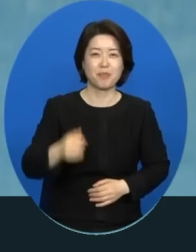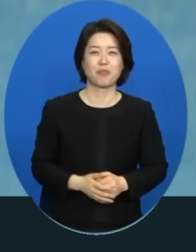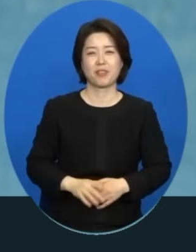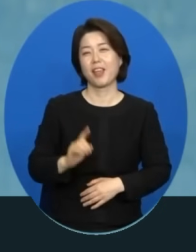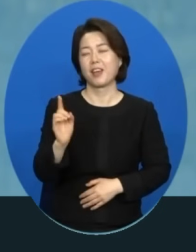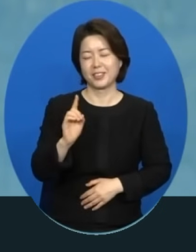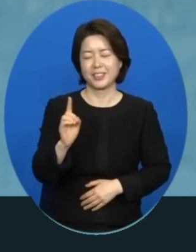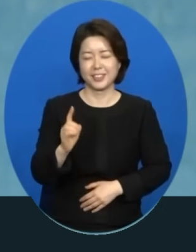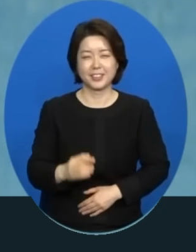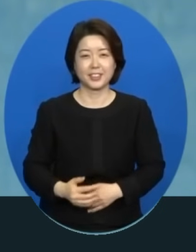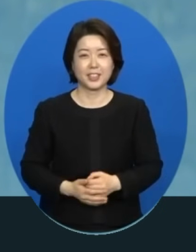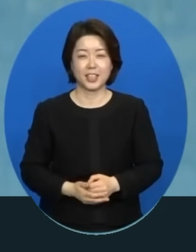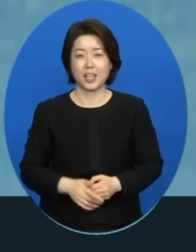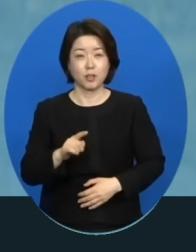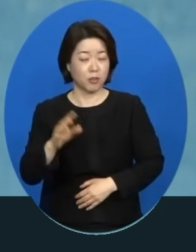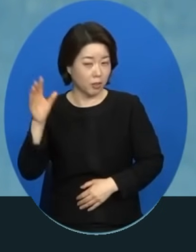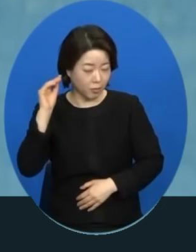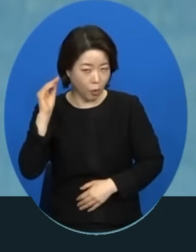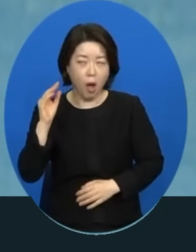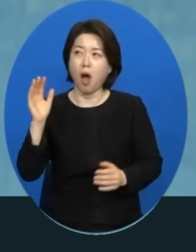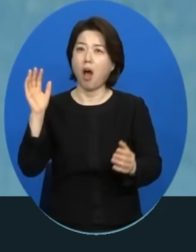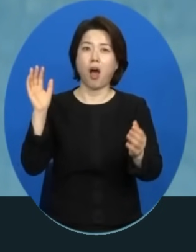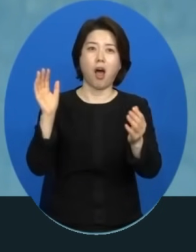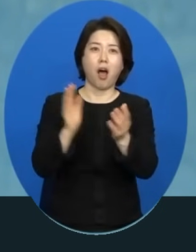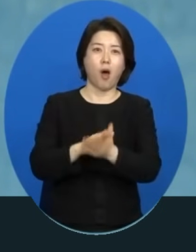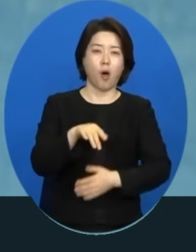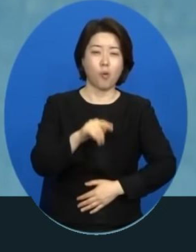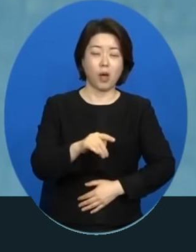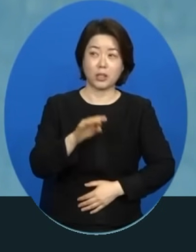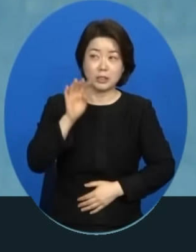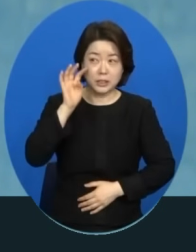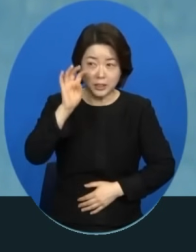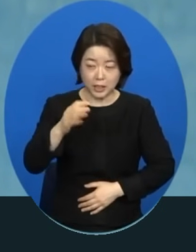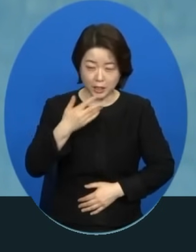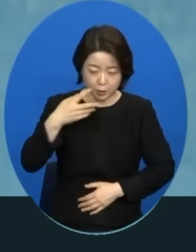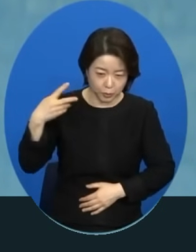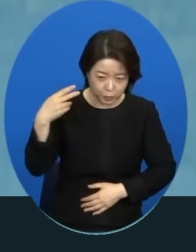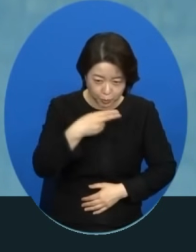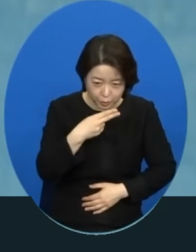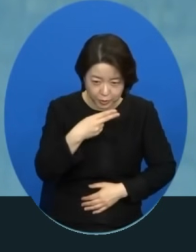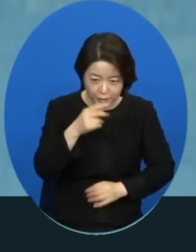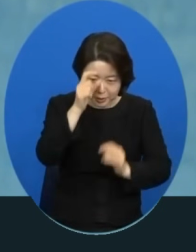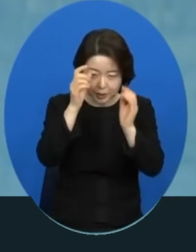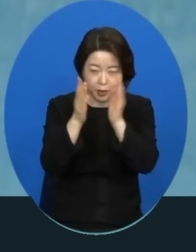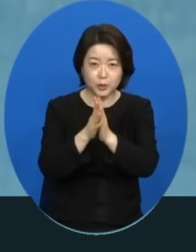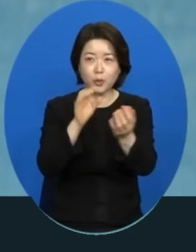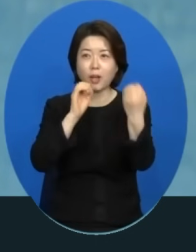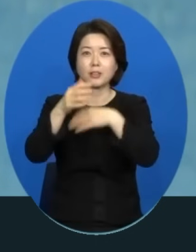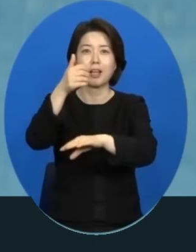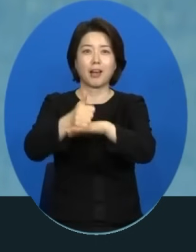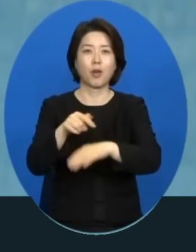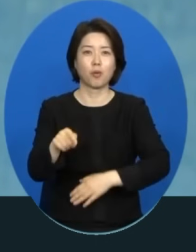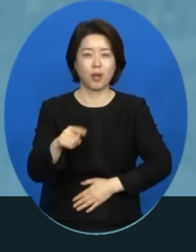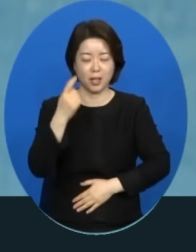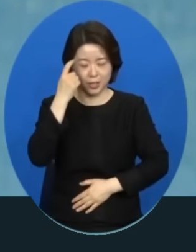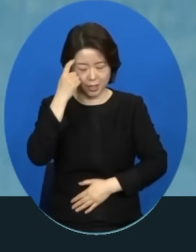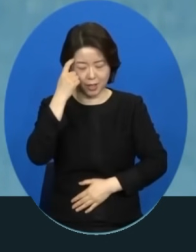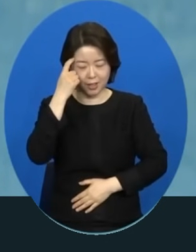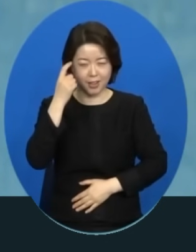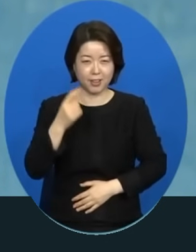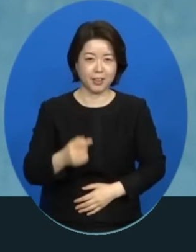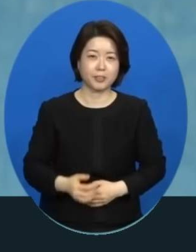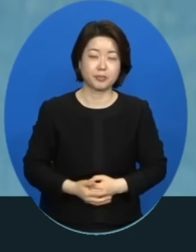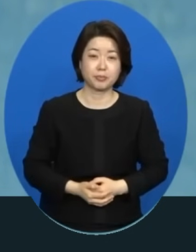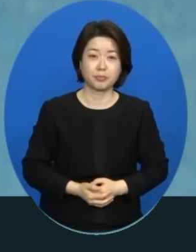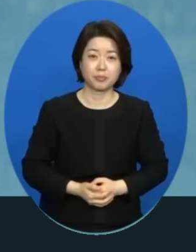어쨌든 제가 그걸 들으면서 야, 이것도 40일 금식 기도에 또 하나의 또 응답이다, 뭐 그런 생각을 좀 들었는데,